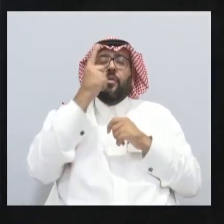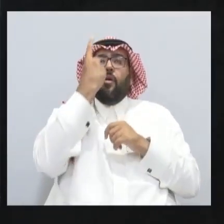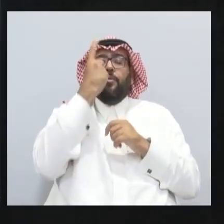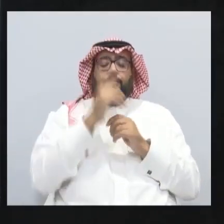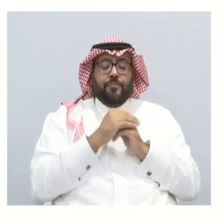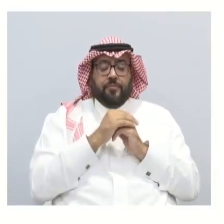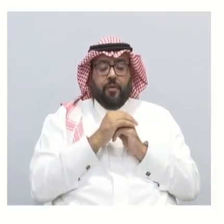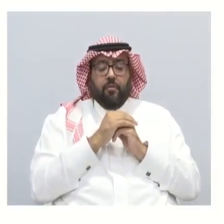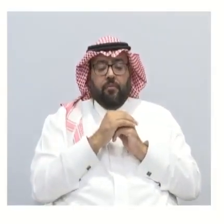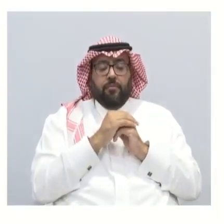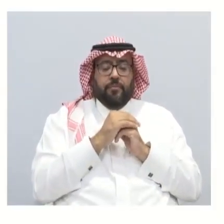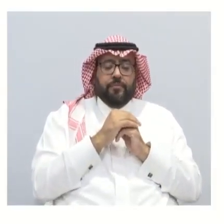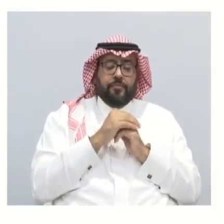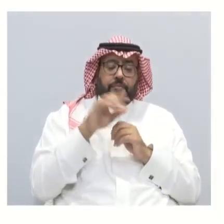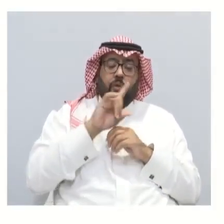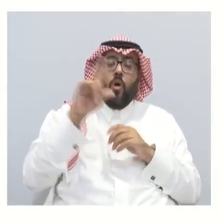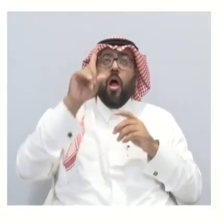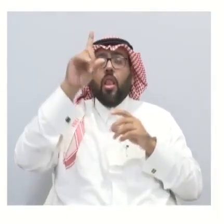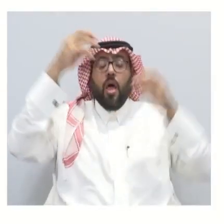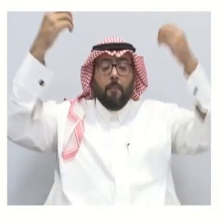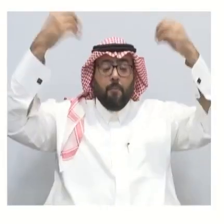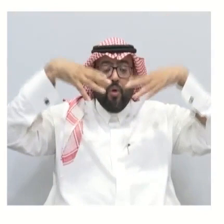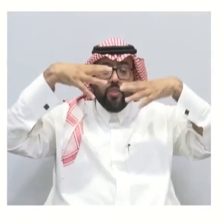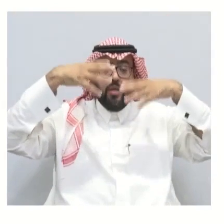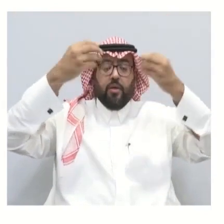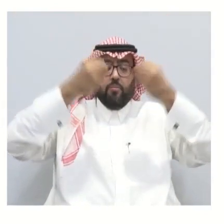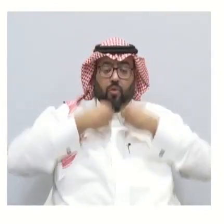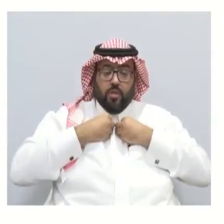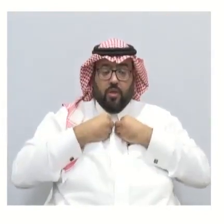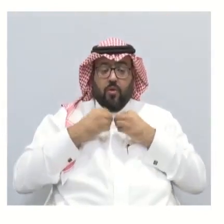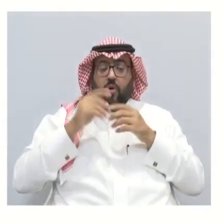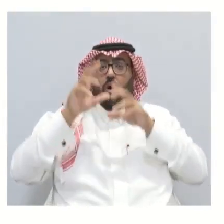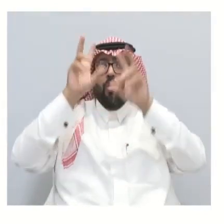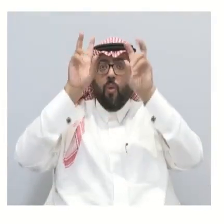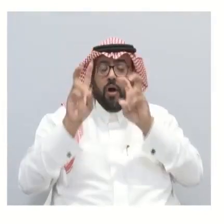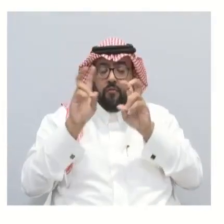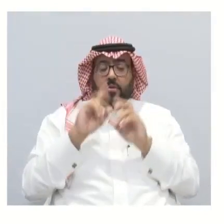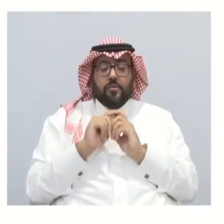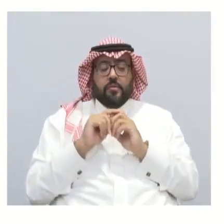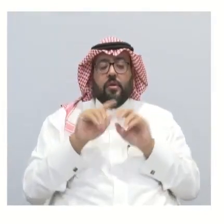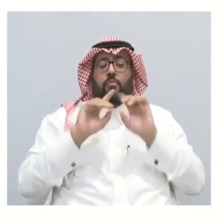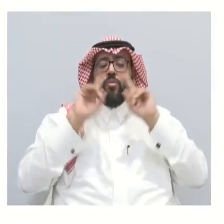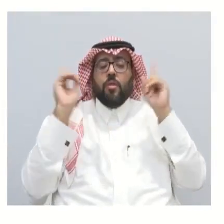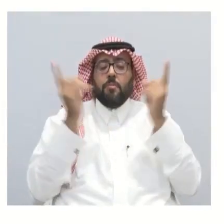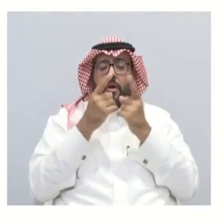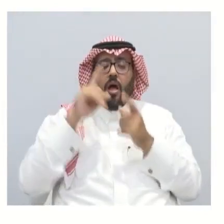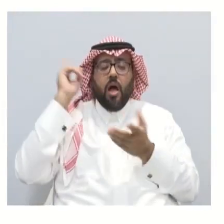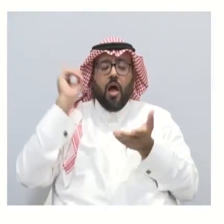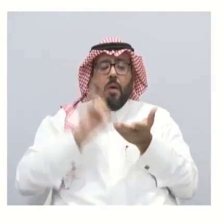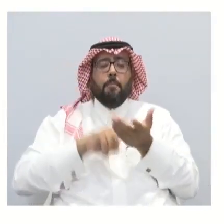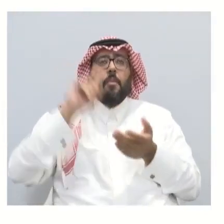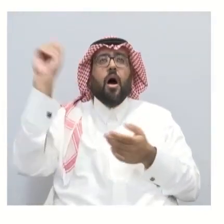وكذلك ولا معطي ولا مانع الا الله وحده وكذلك ولا مدبر لامر